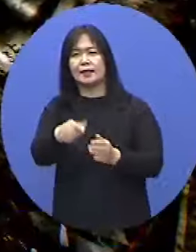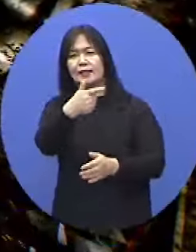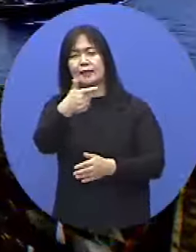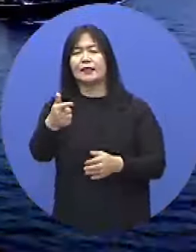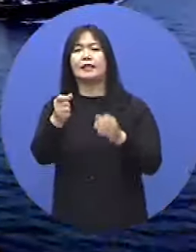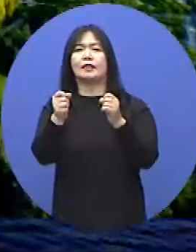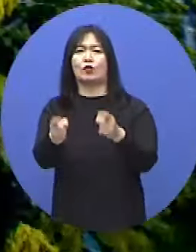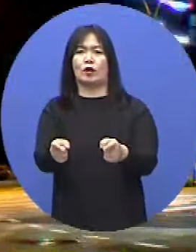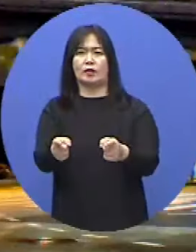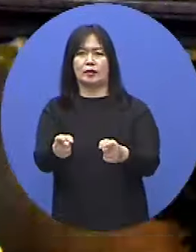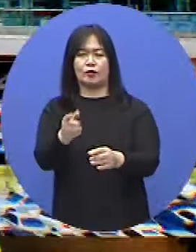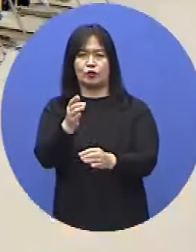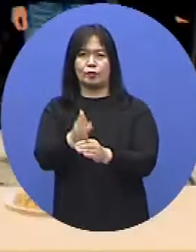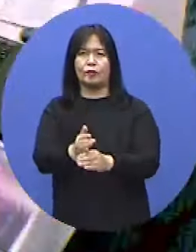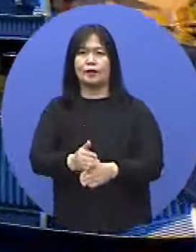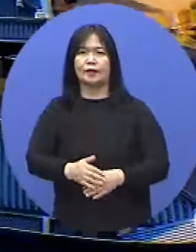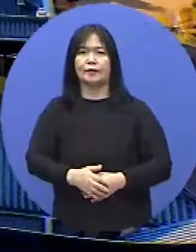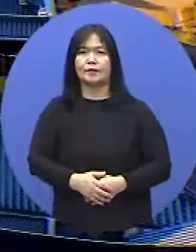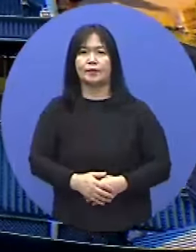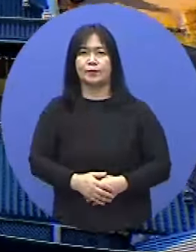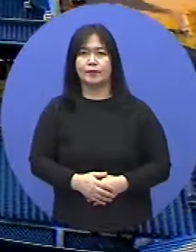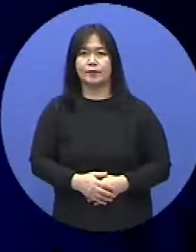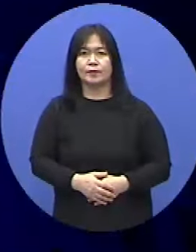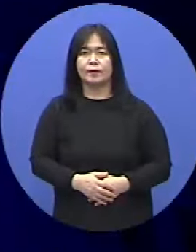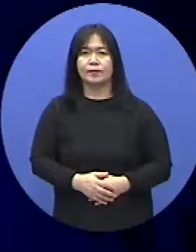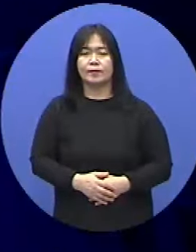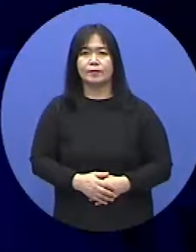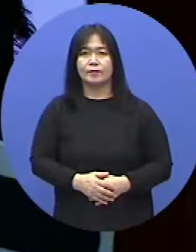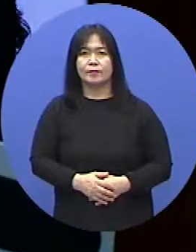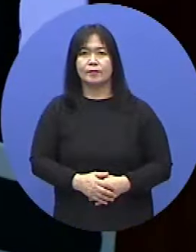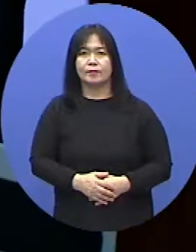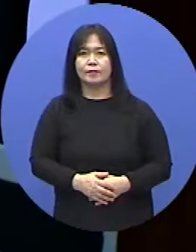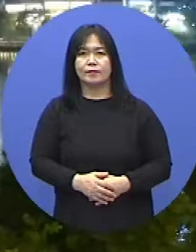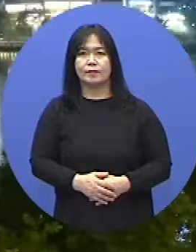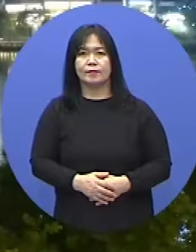되고 있습니다 JTV 뉴스 강훈 있니다